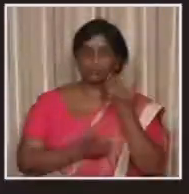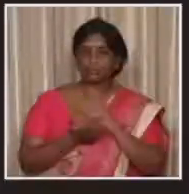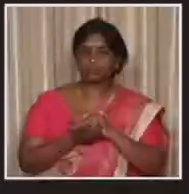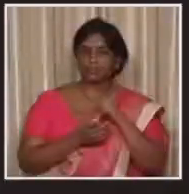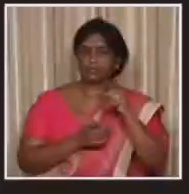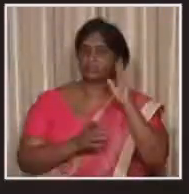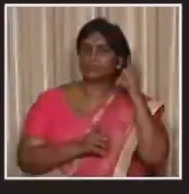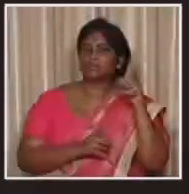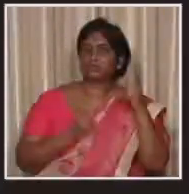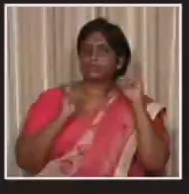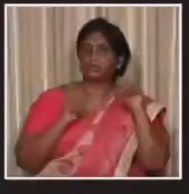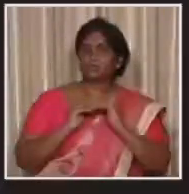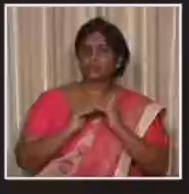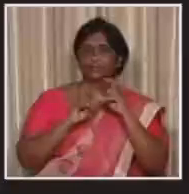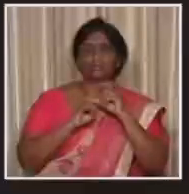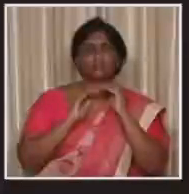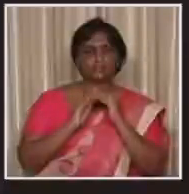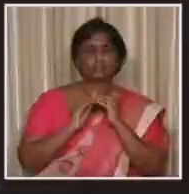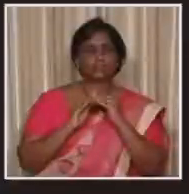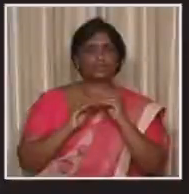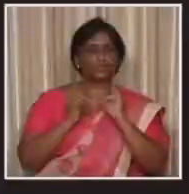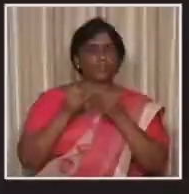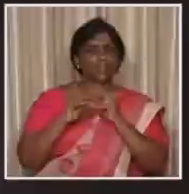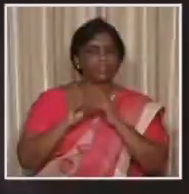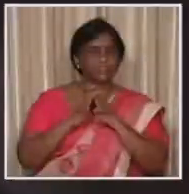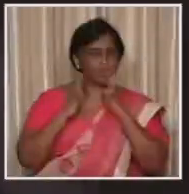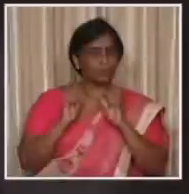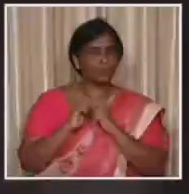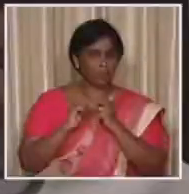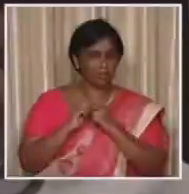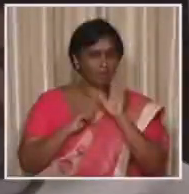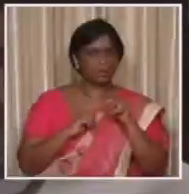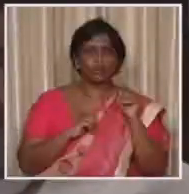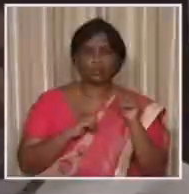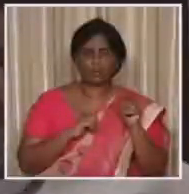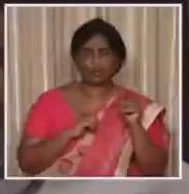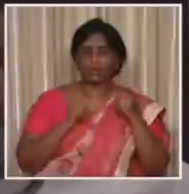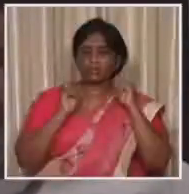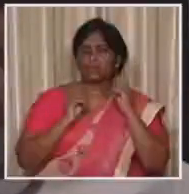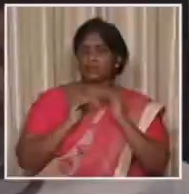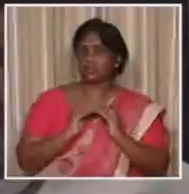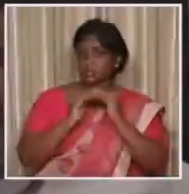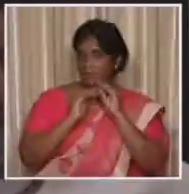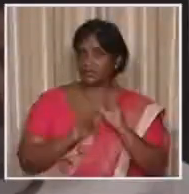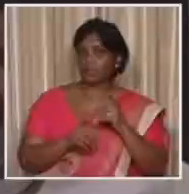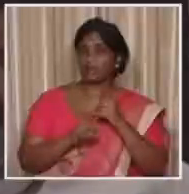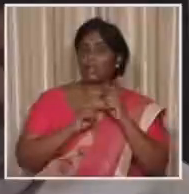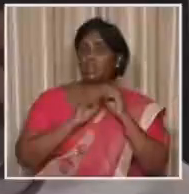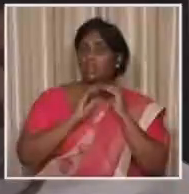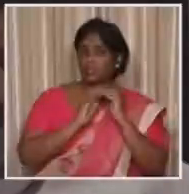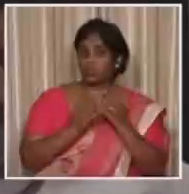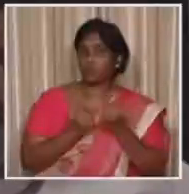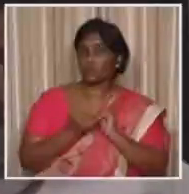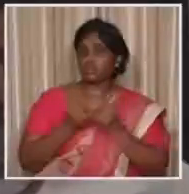ඇර විශේෂයෙන් මම ක්‍රීඩා සංවර්ධන දෙපාර්තමේන්තුවේ කාඩර් එක ගැන කිව්ව බලපත්‍ර ප්‍රශ්න ගැටලුවක් තියෙනවා කියලා. මොකද ක්‍රීඩා සංවර්ධනයෙන් නම් සංවර්ධන දෙපාර්තමේන්තුවේ